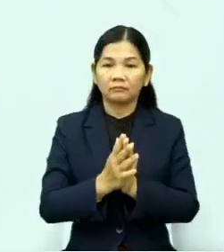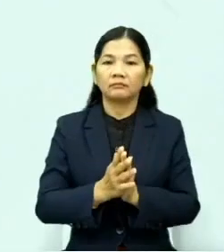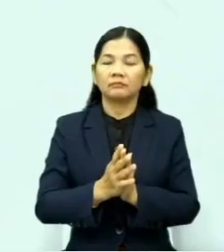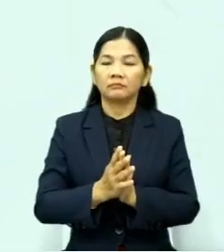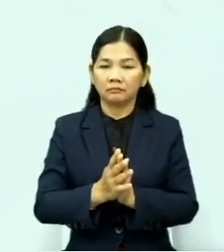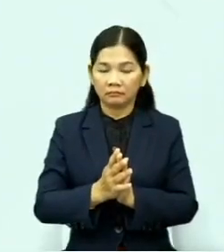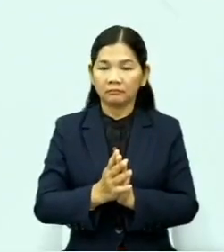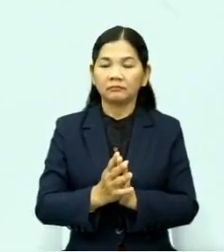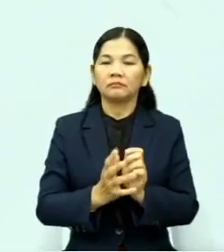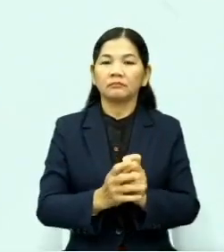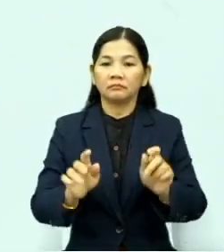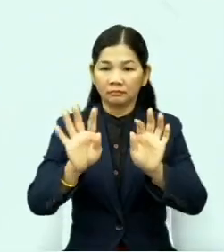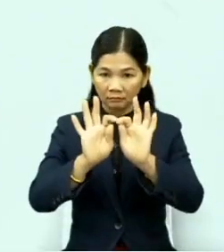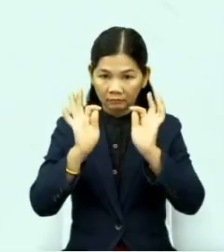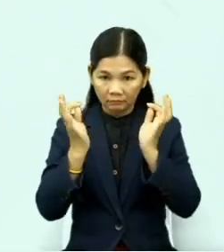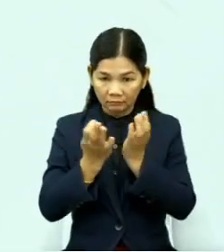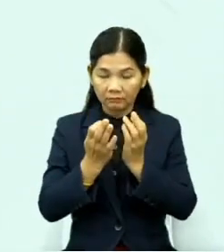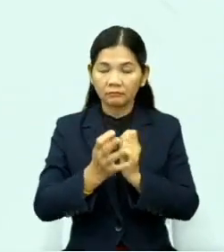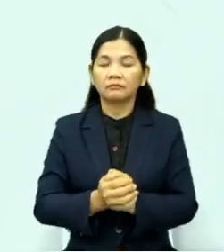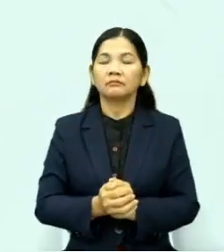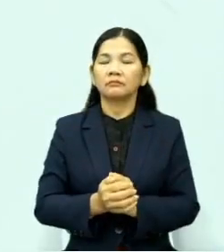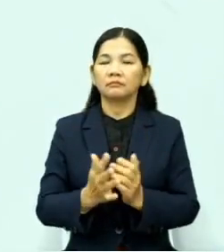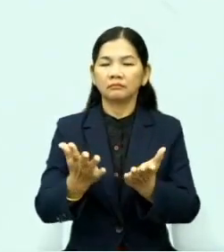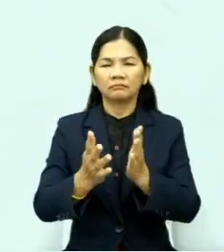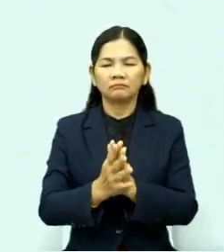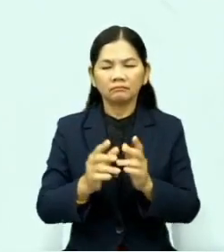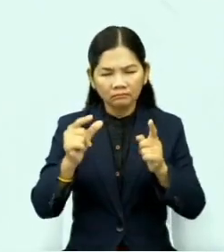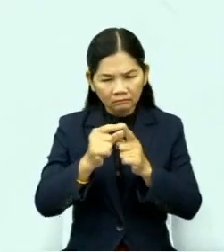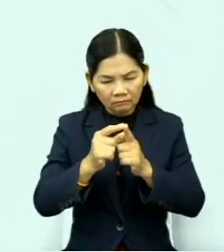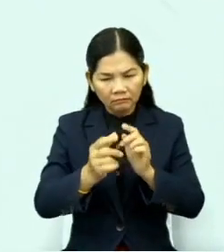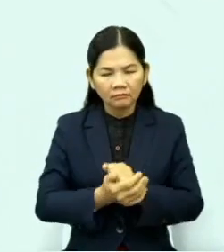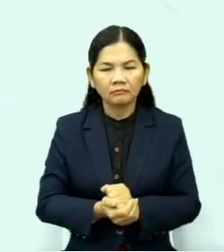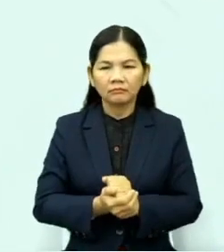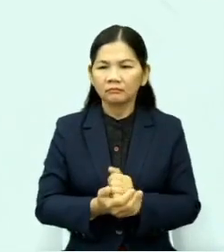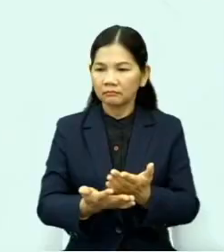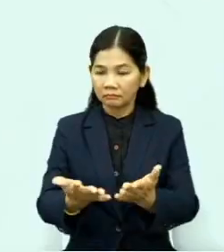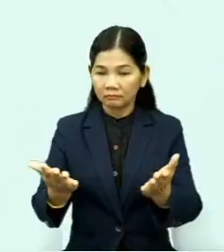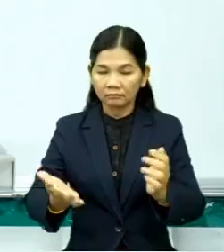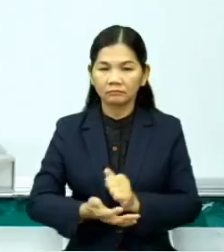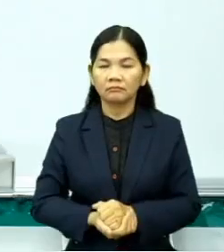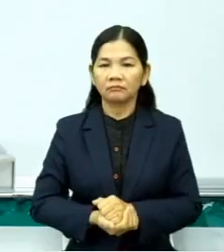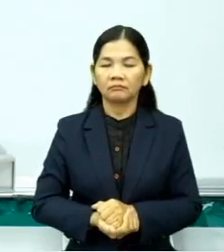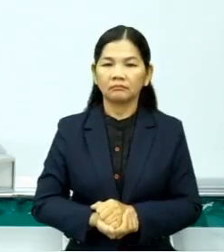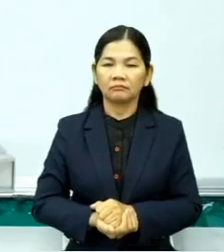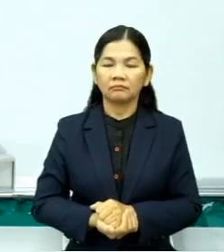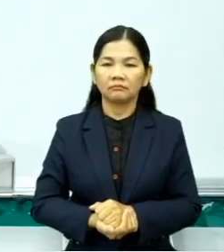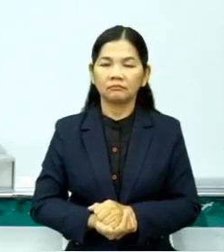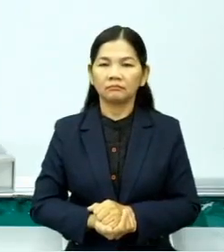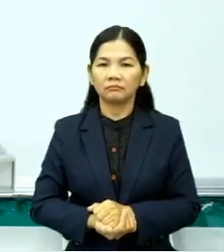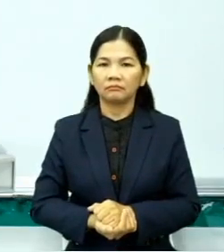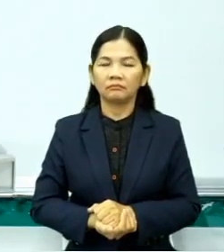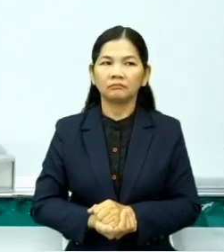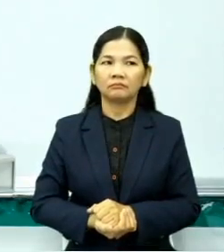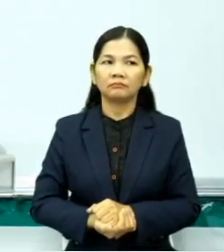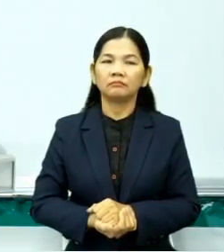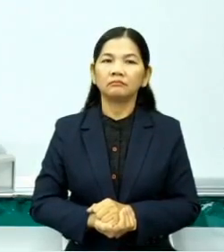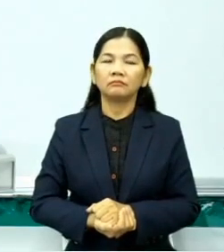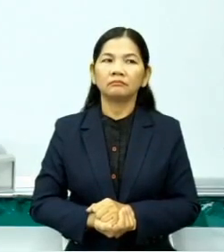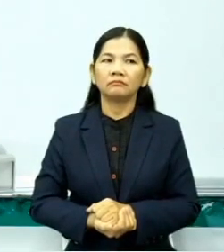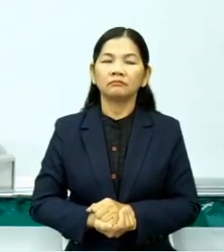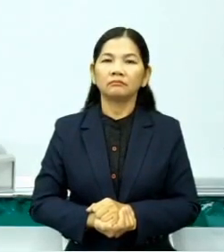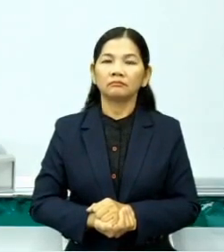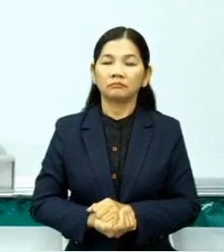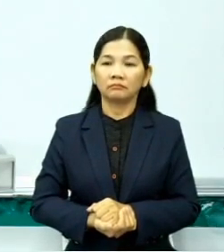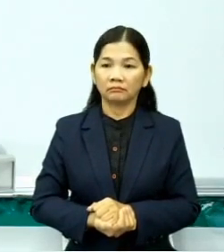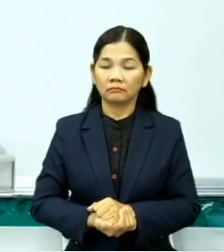ចាតើឥឡូវយើងទៅមើលទៀតកូនតើពាក្យវងនៅកន្លែងណាតើកូនចាពាក្យវងណាកូនណាចាវងនៅ